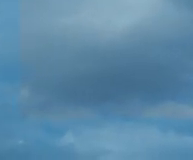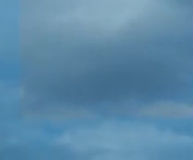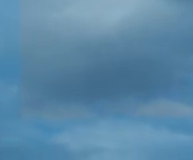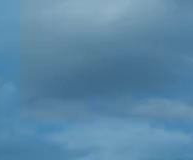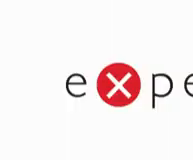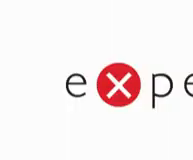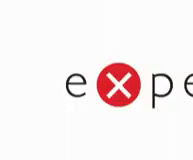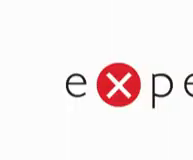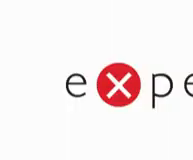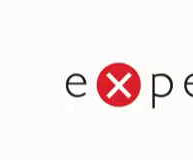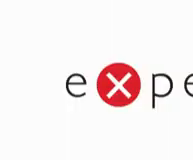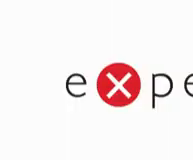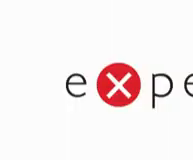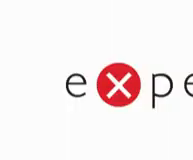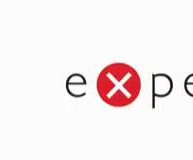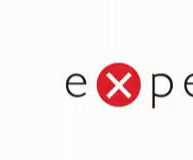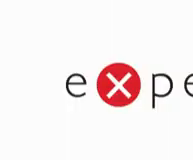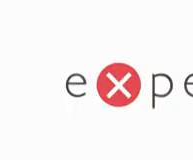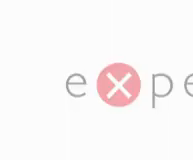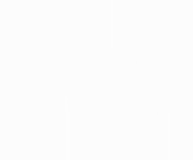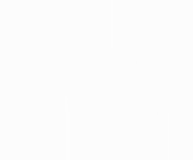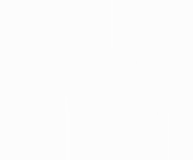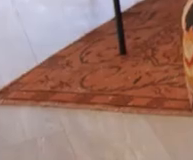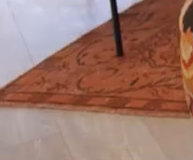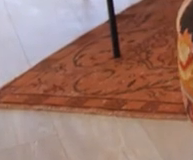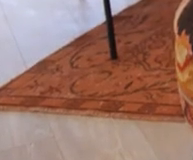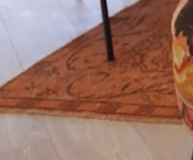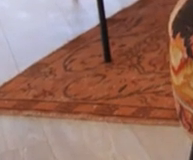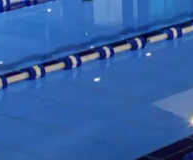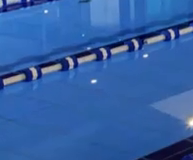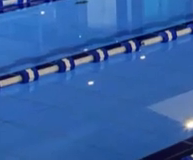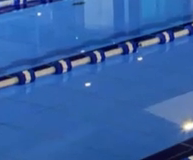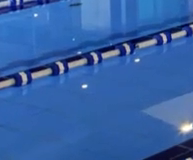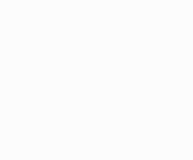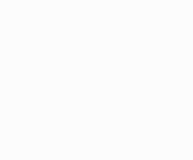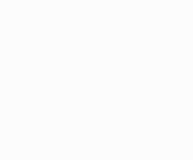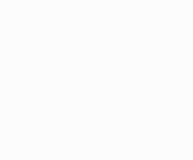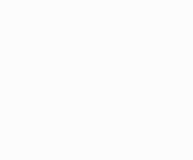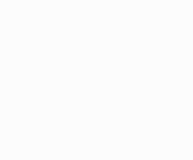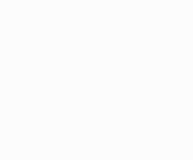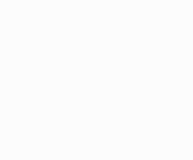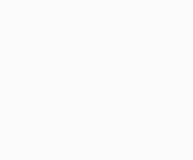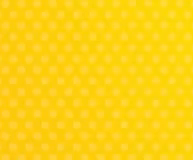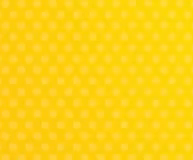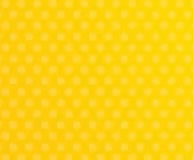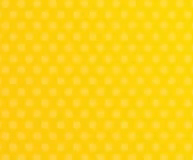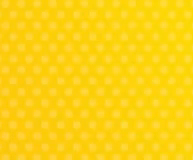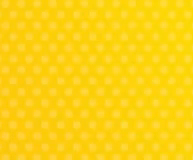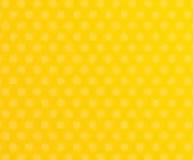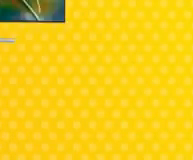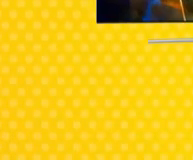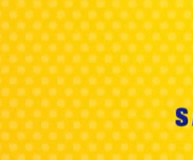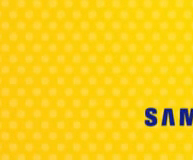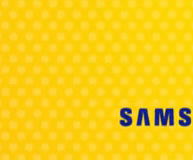משודרת בחסות. פתוח! בתים פתוחים במגדלי הים התיכון. מגדלי הים התיכון, מעניין לחיות פה. מגוון של